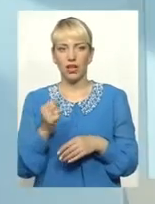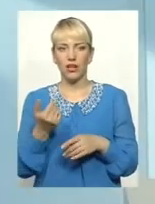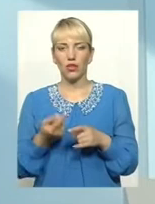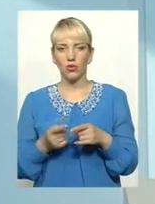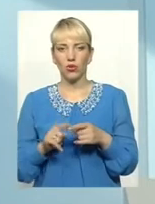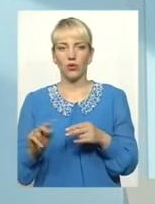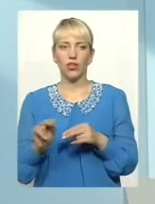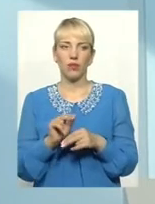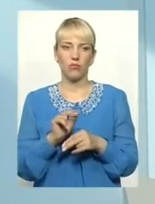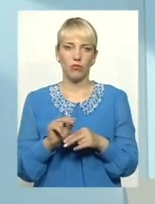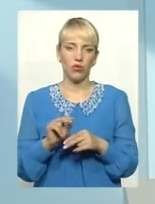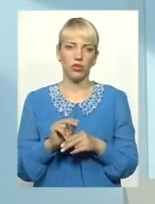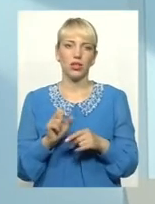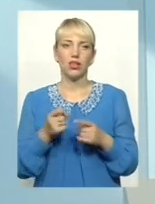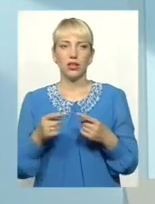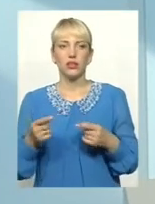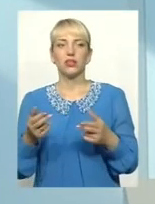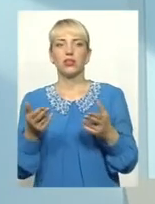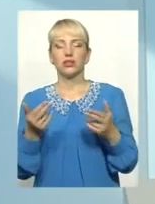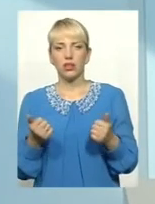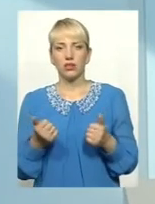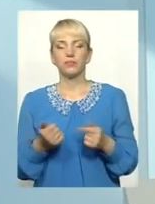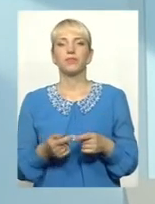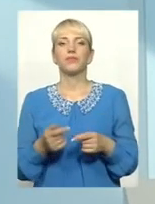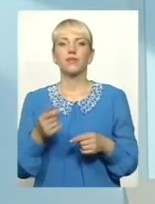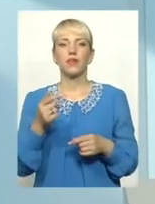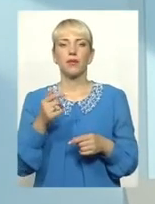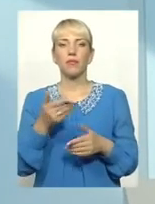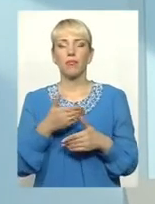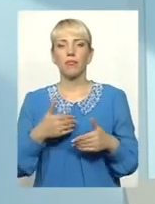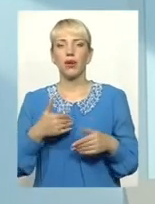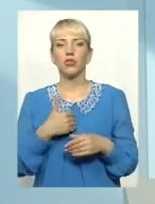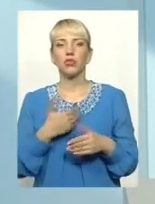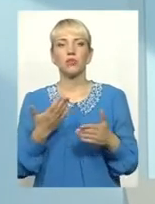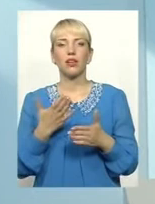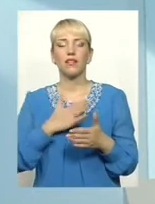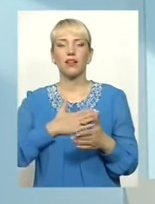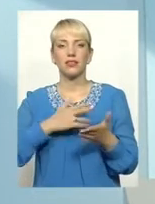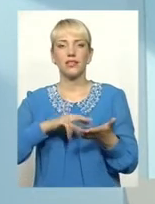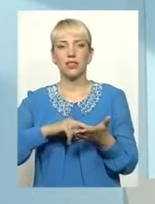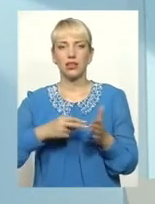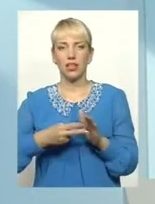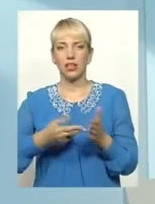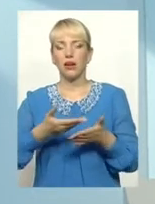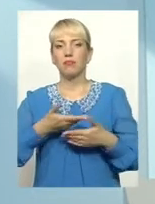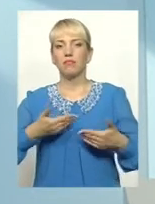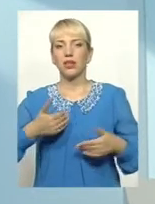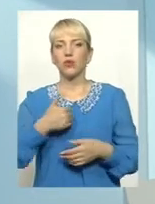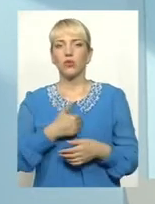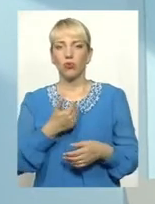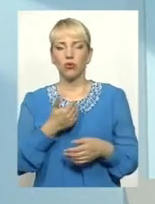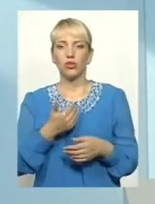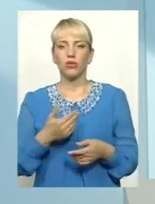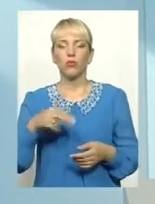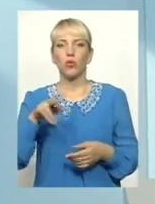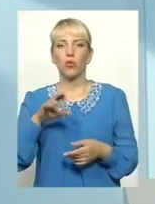там ремонт і так само? Звичайно, звичайно. Ну, перше, ми хочемо, яка наша стратегія? По-перше, ми хочемо до